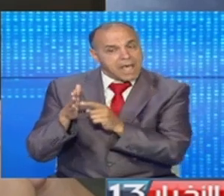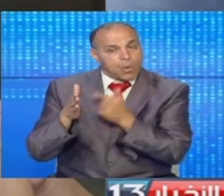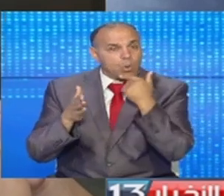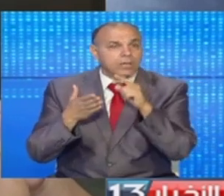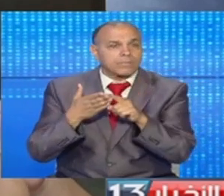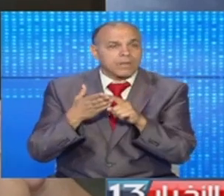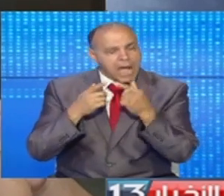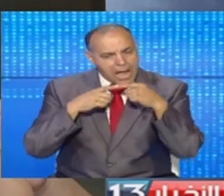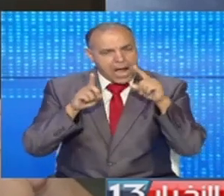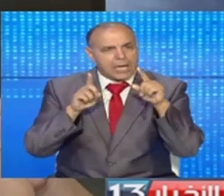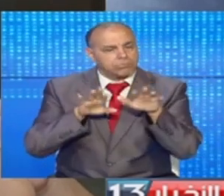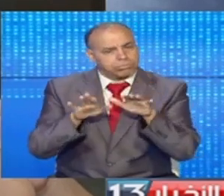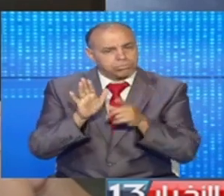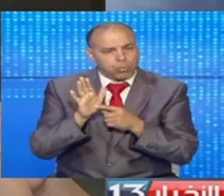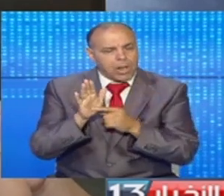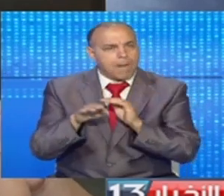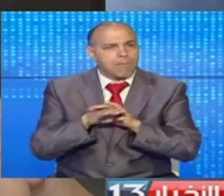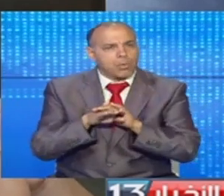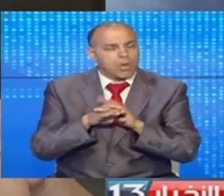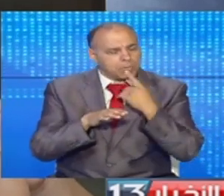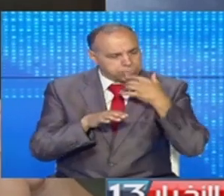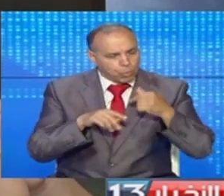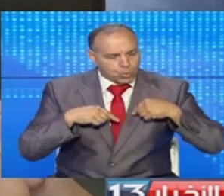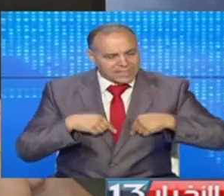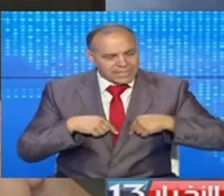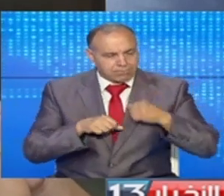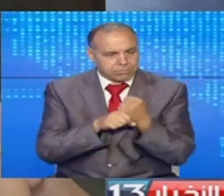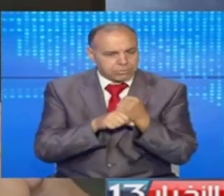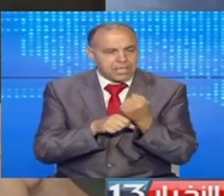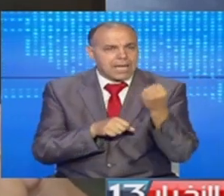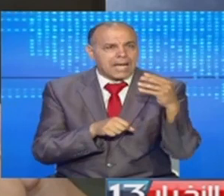تم الإعلان على إجراء أول يتعلق بالتزام الحكومة بتشغيل